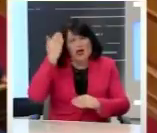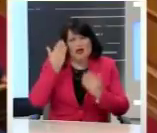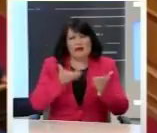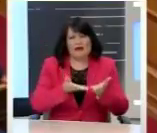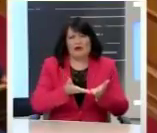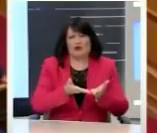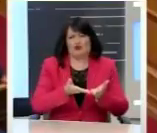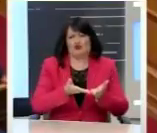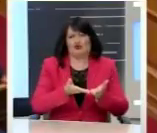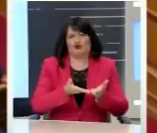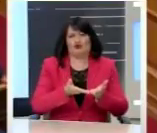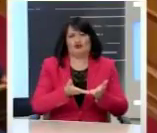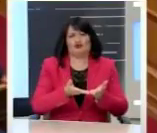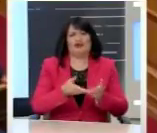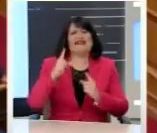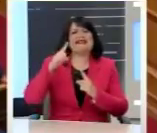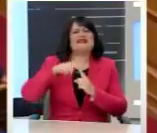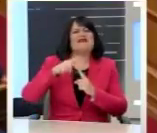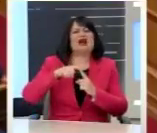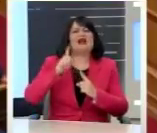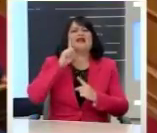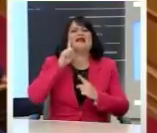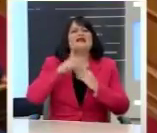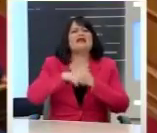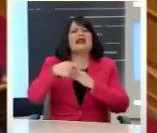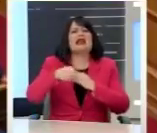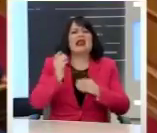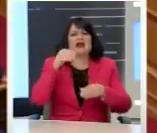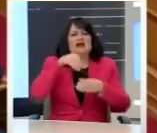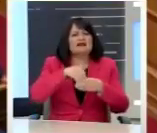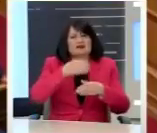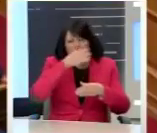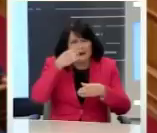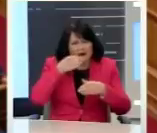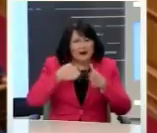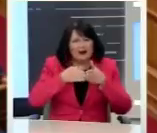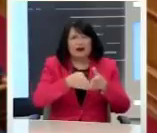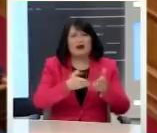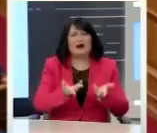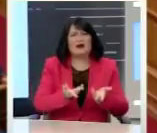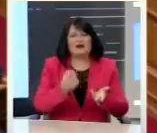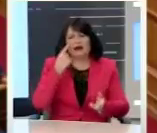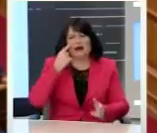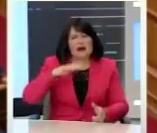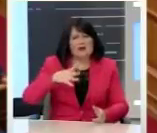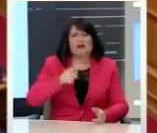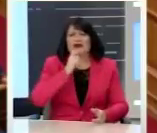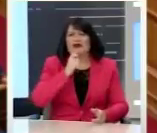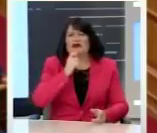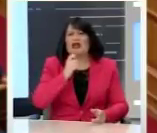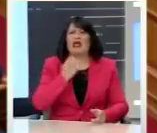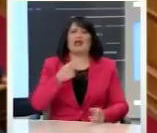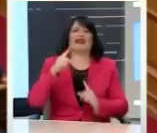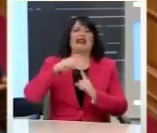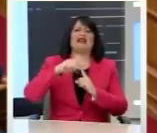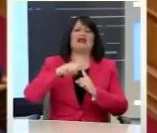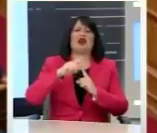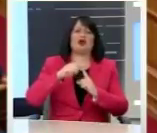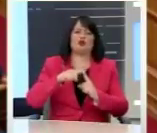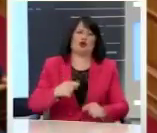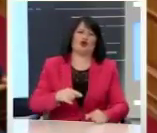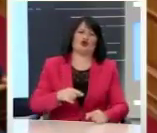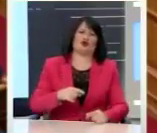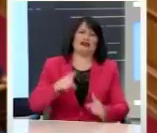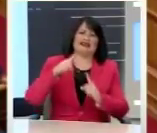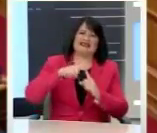είναι ακόμα στην υπόθεση του Νουρουάν Τζίβα? Ως ύποπτη στον εισαγγελέα Τζίβα, Λιμενικός και Τριανταφυλόπουλος. Παναγιωτόπουλος, η